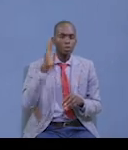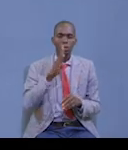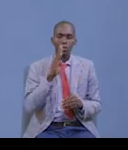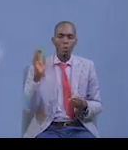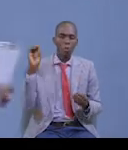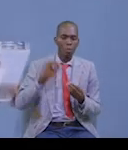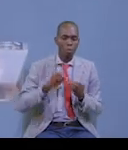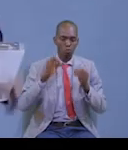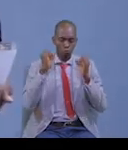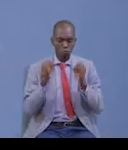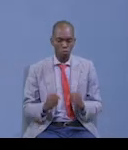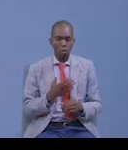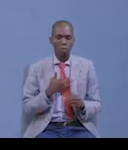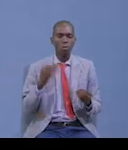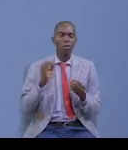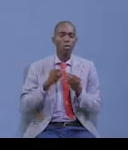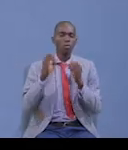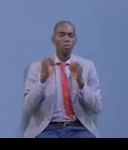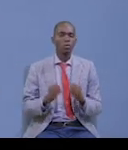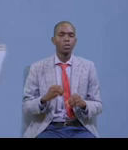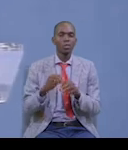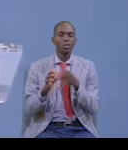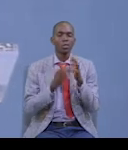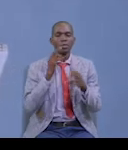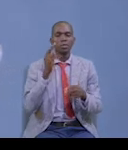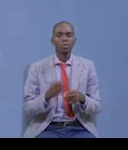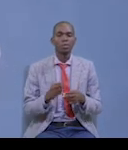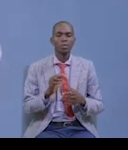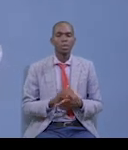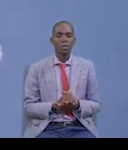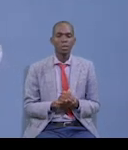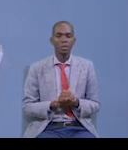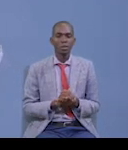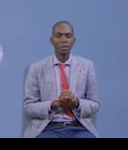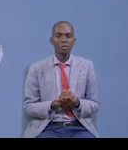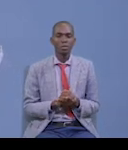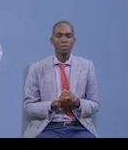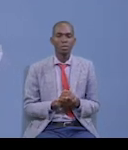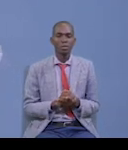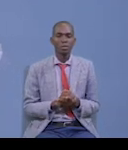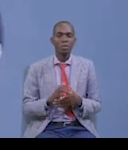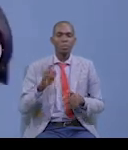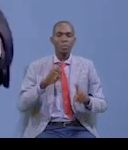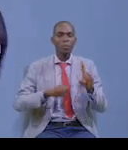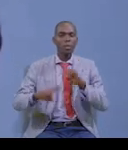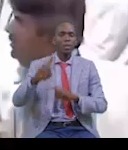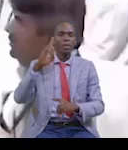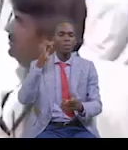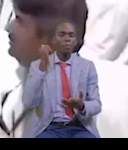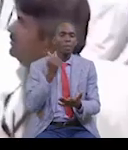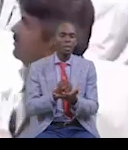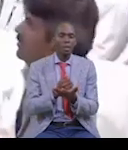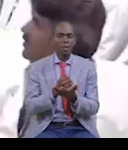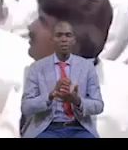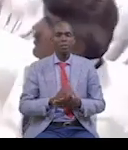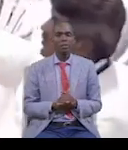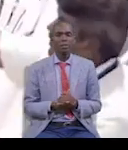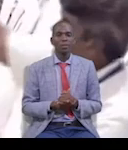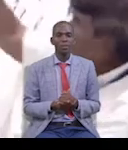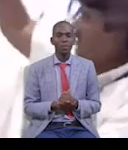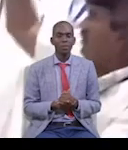stronger. మీరు మార్గము తప్పిపోక మార్గాన్ని చేపట్టుకొని బలముగా బలముగా ముందుకు వెళ్తారు. ఆమేన్. అందరు గట్టిగా చేతులు పైకి